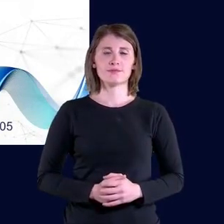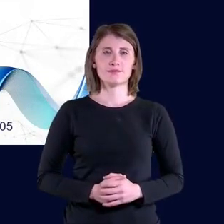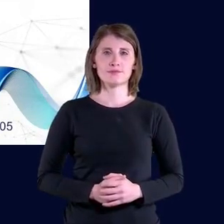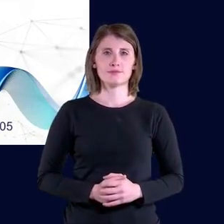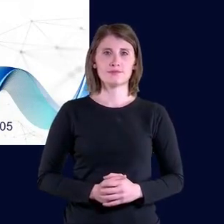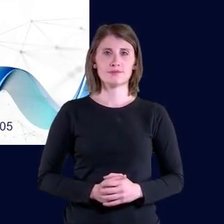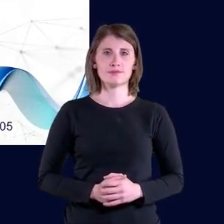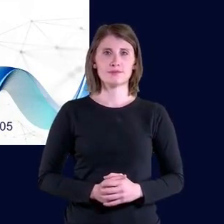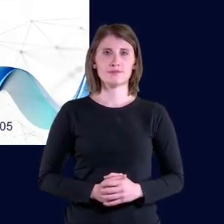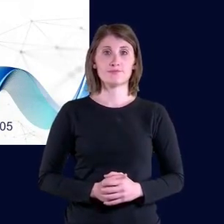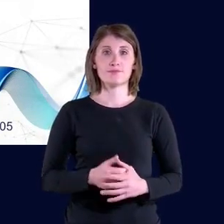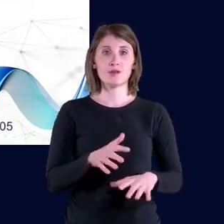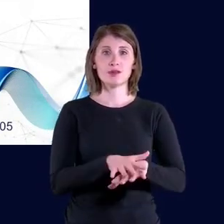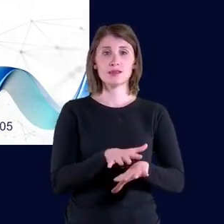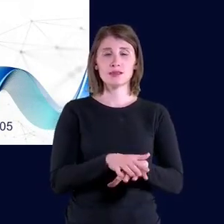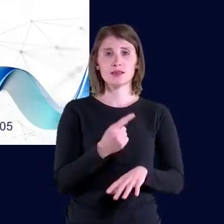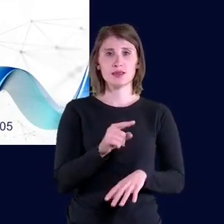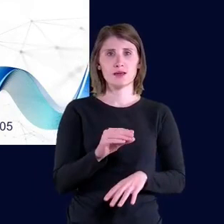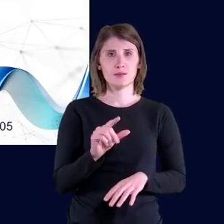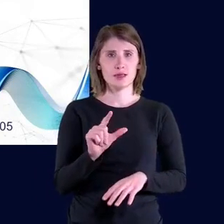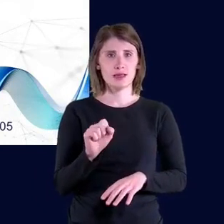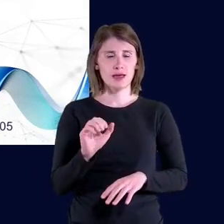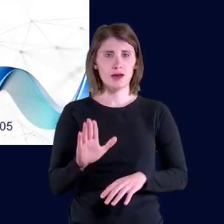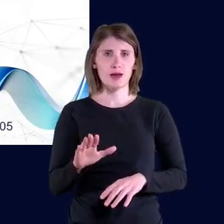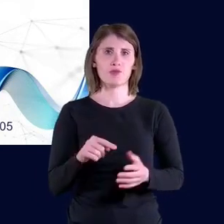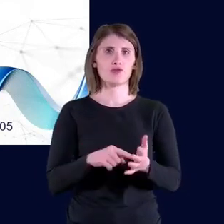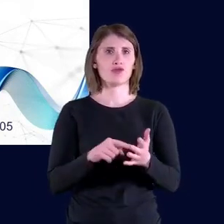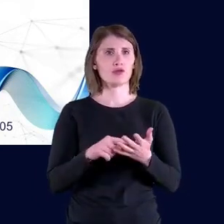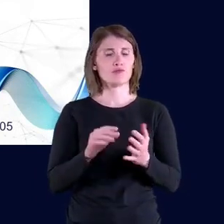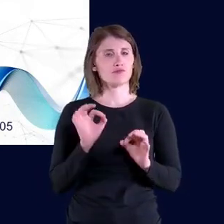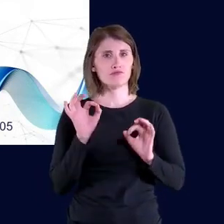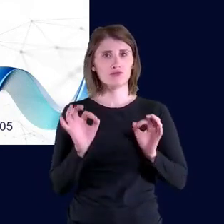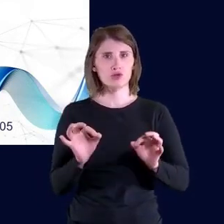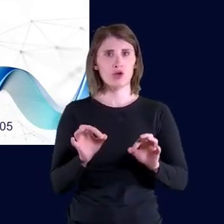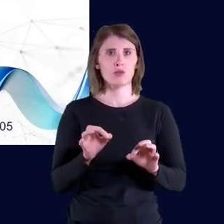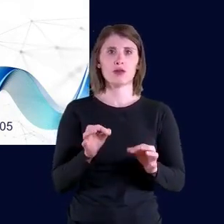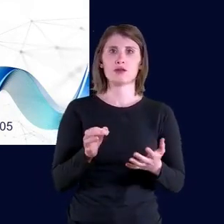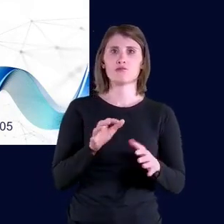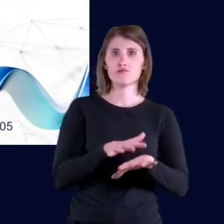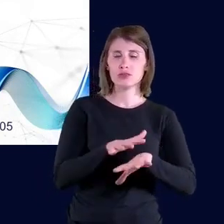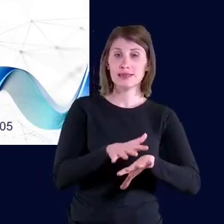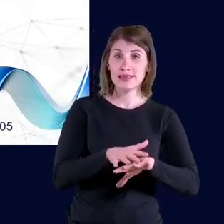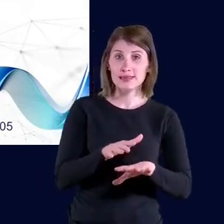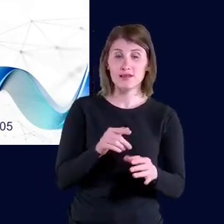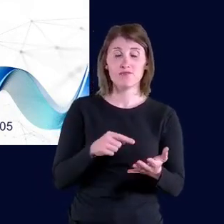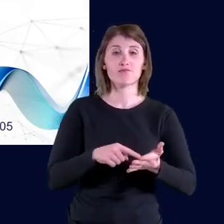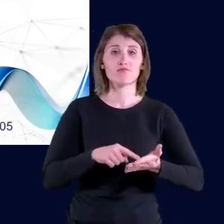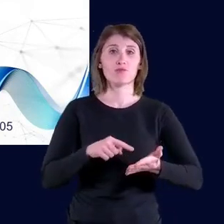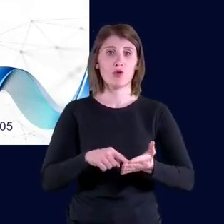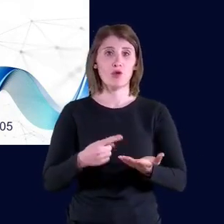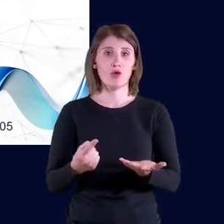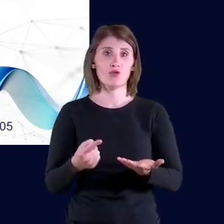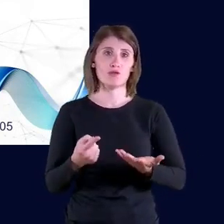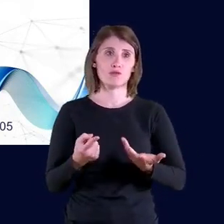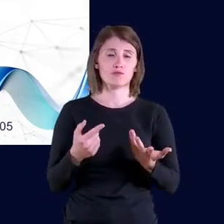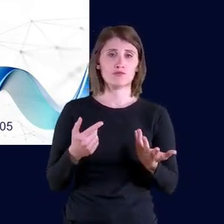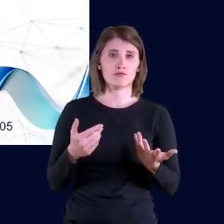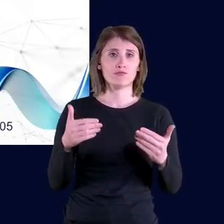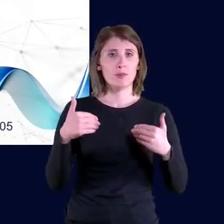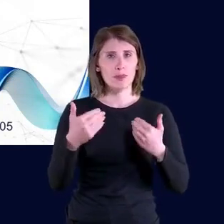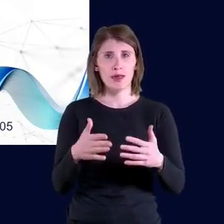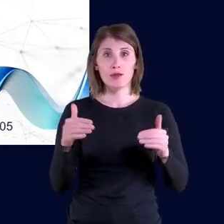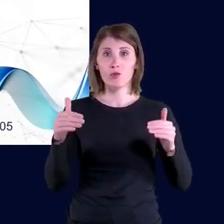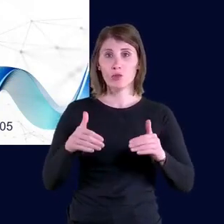w system teraz to wydajne i elastyczne system który jest możliwy